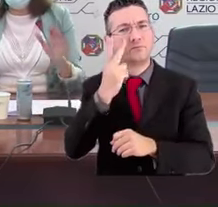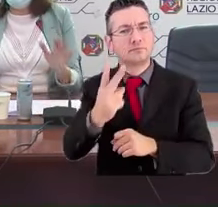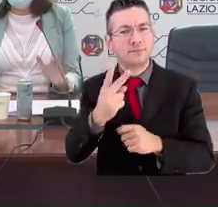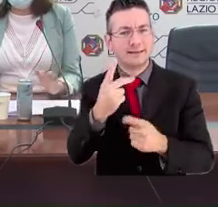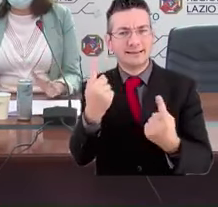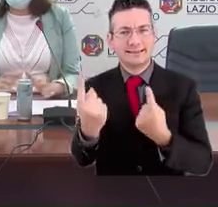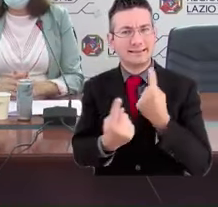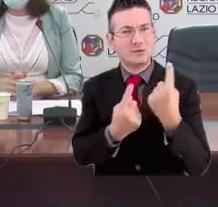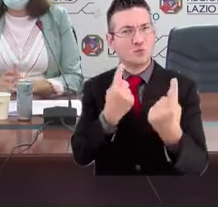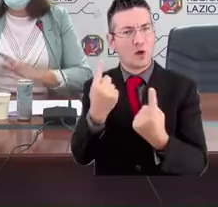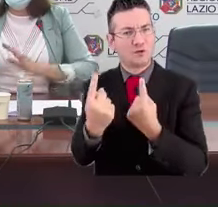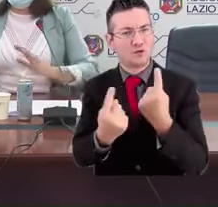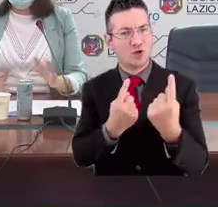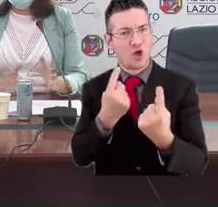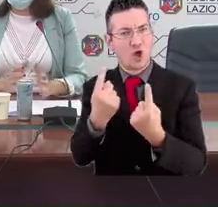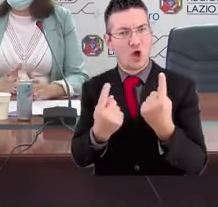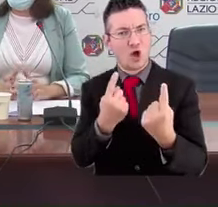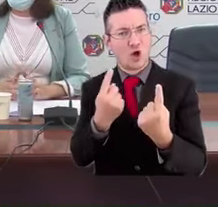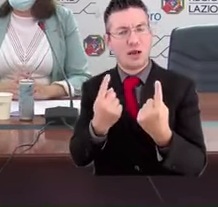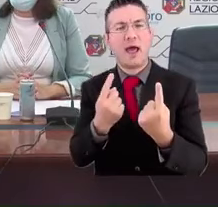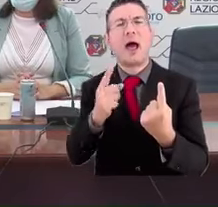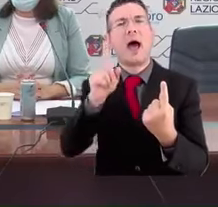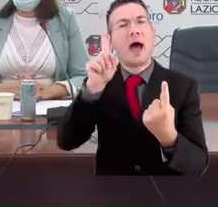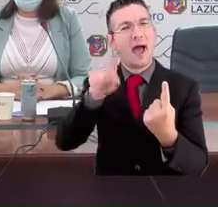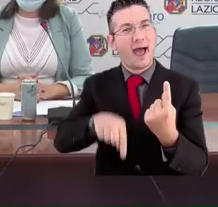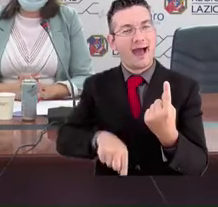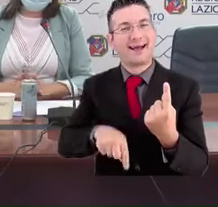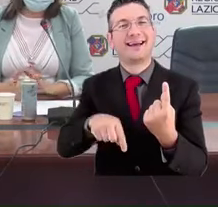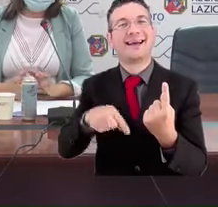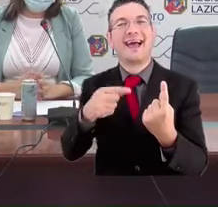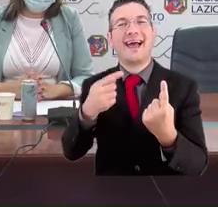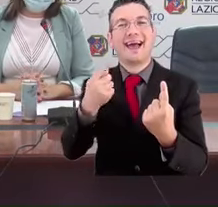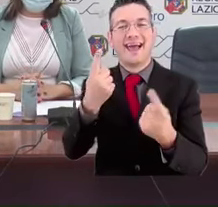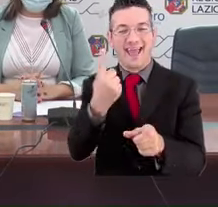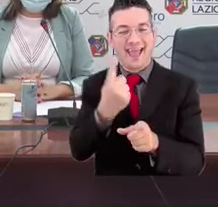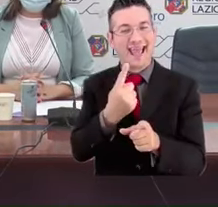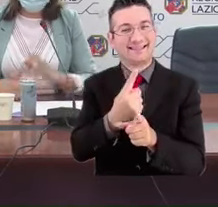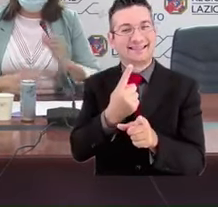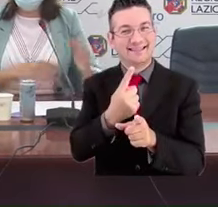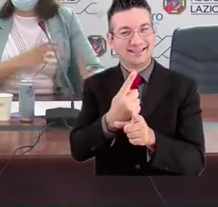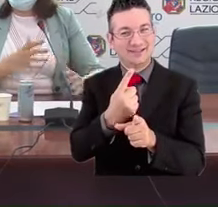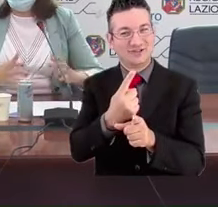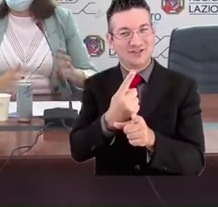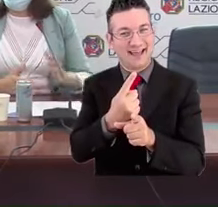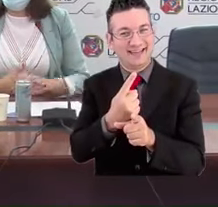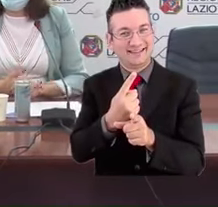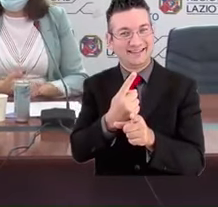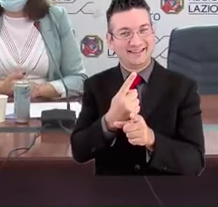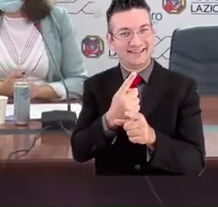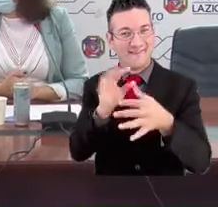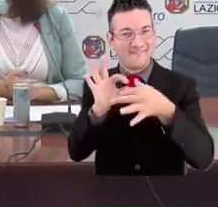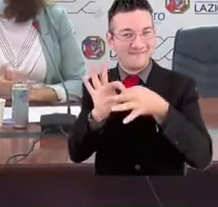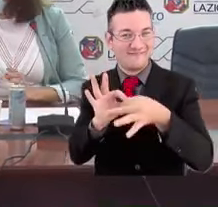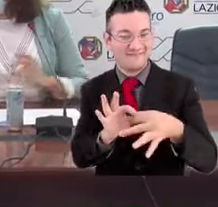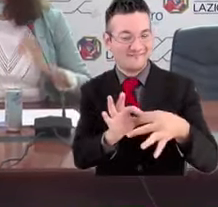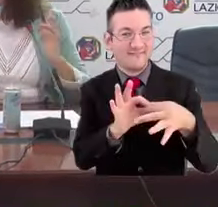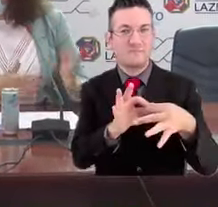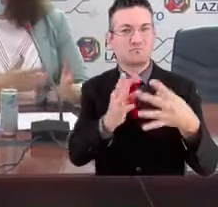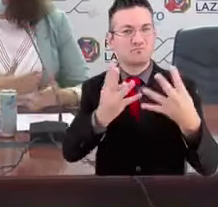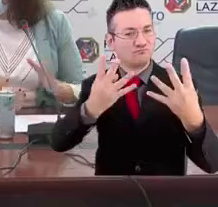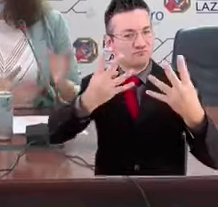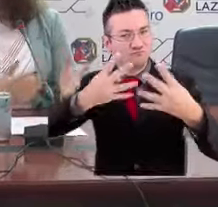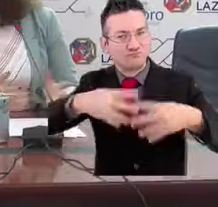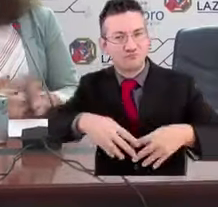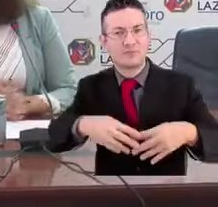contemperando anche le esigenze ovviamente legate al funzionamento del meccanismo diciamo anche poi